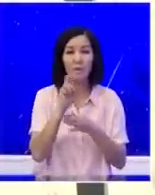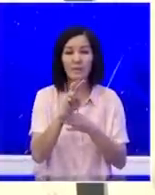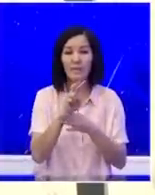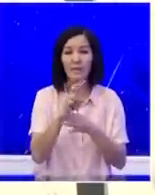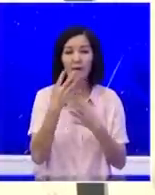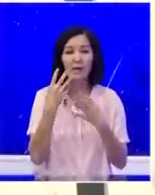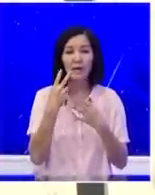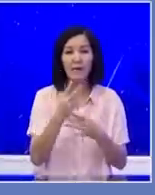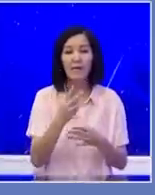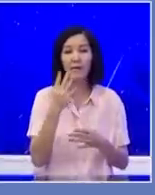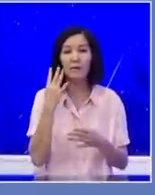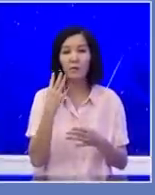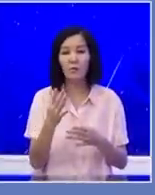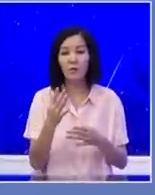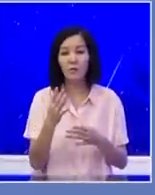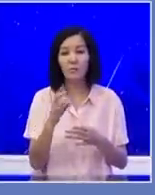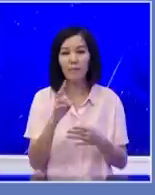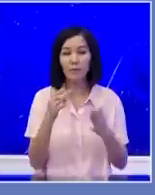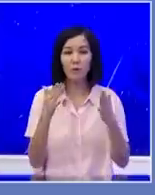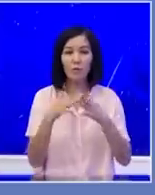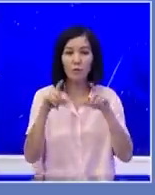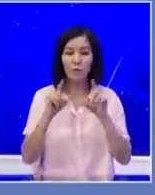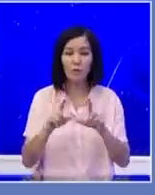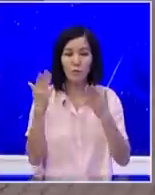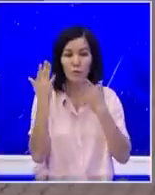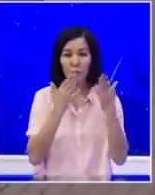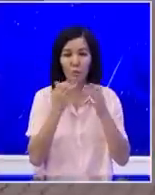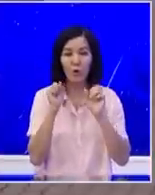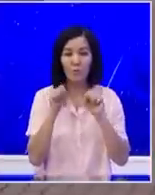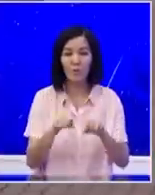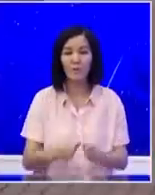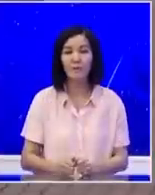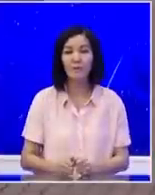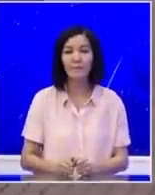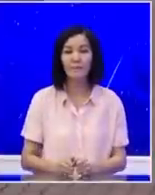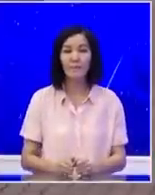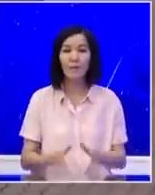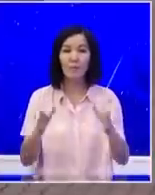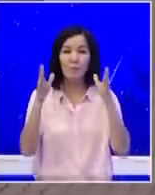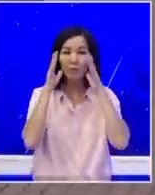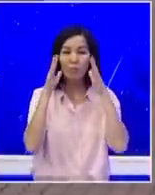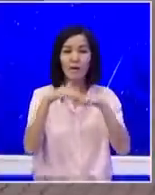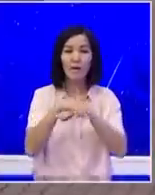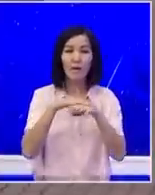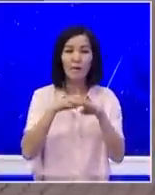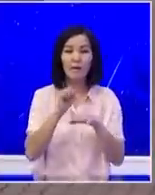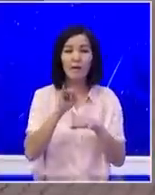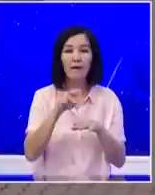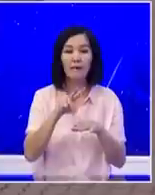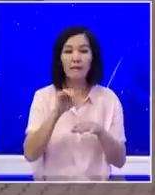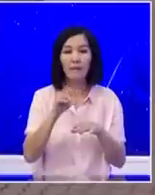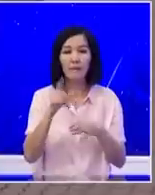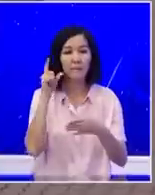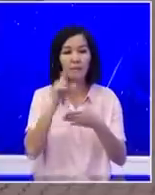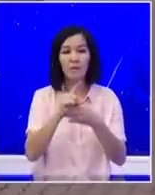2 немесе 4 рәкағат нәпіл намазы да үйде оқыса болатындығын айтады. Мұсылман жамағатына менің айтарым, осы айт намаздары мешіттерде